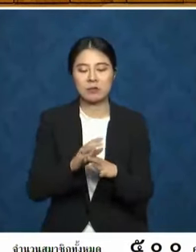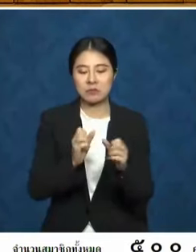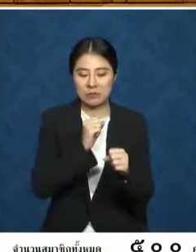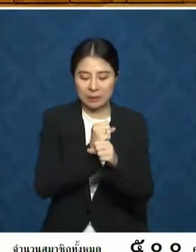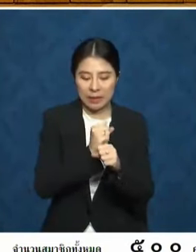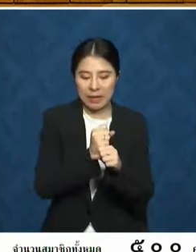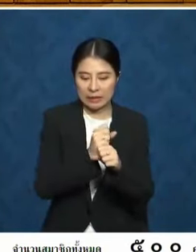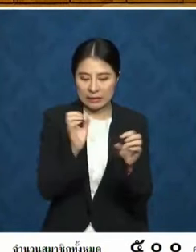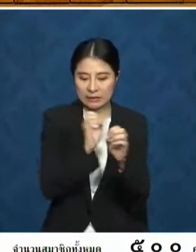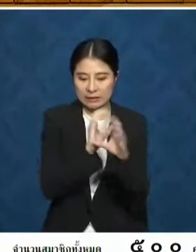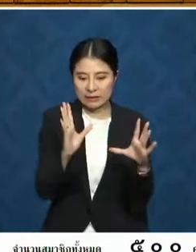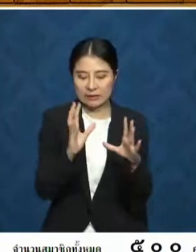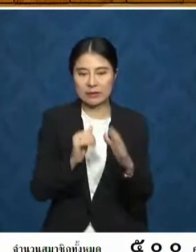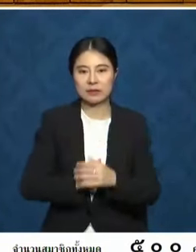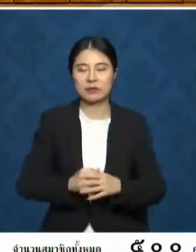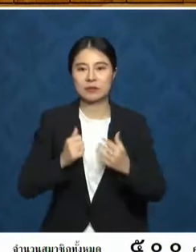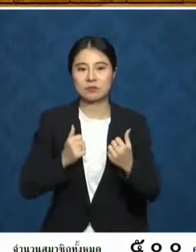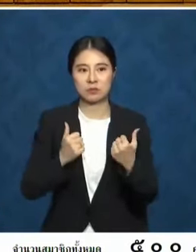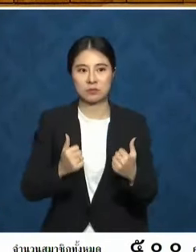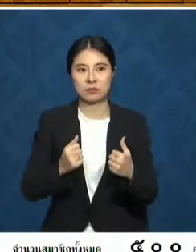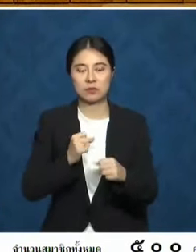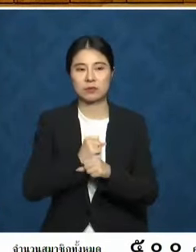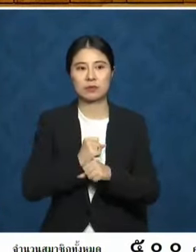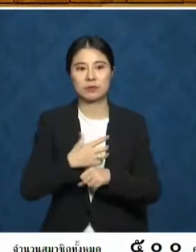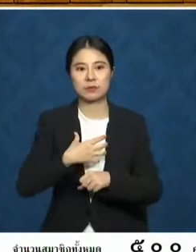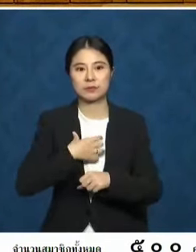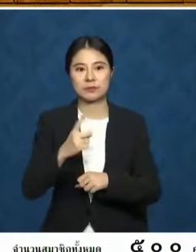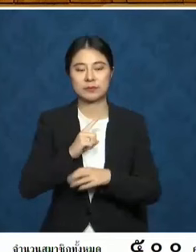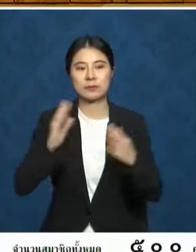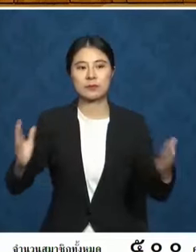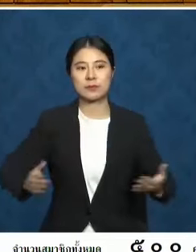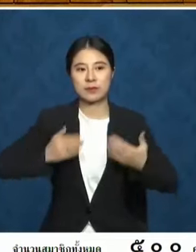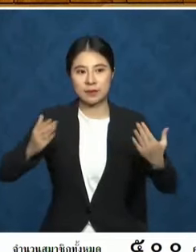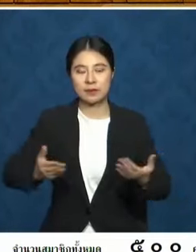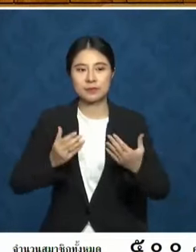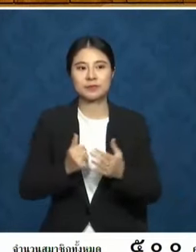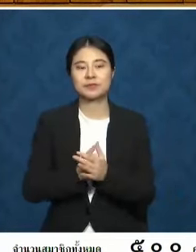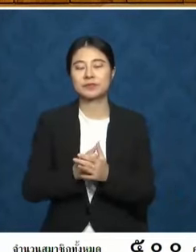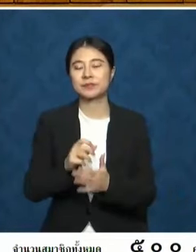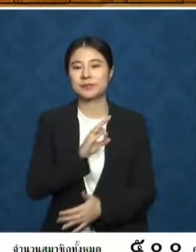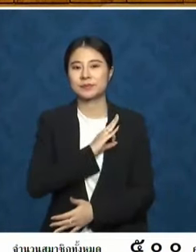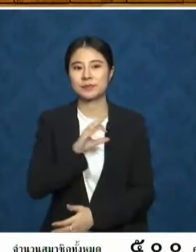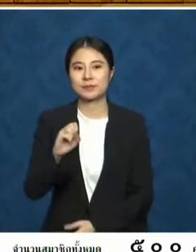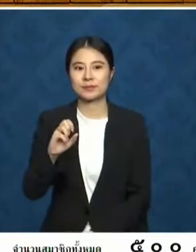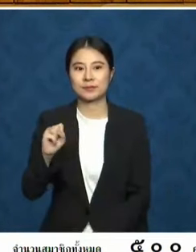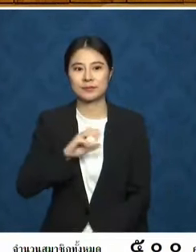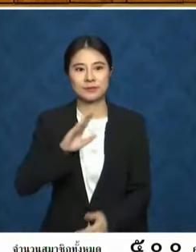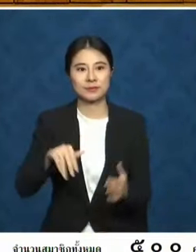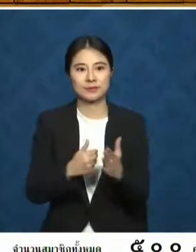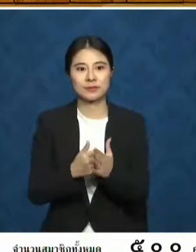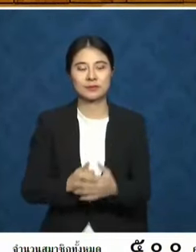็อยากที่จะขยับเทนรายต้องขอการสนับสนนจากท่สมาชกิทุกธ่ด้วยครัอ